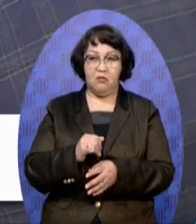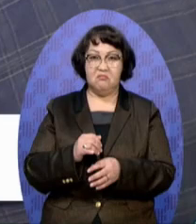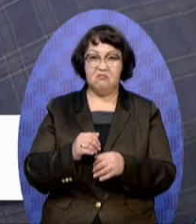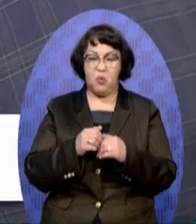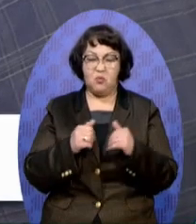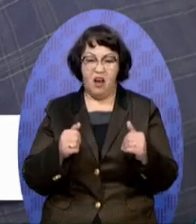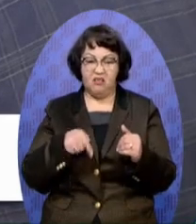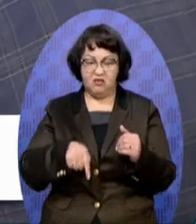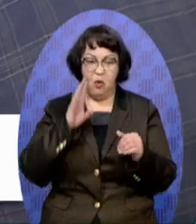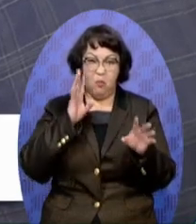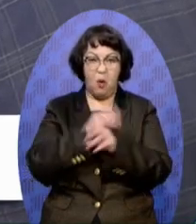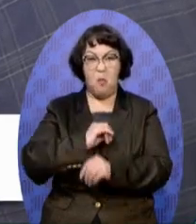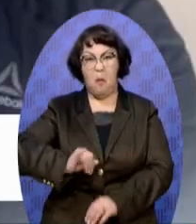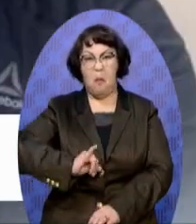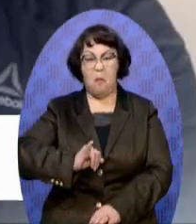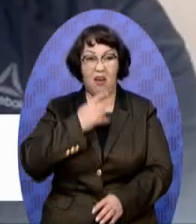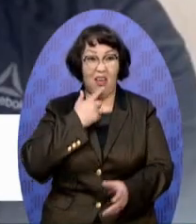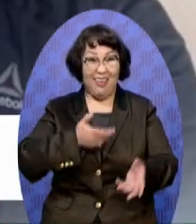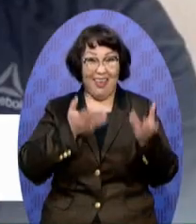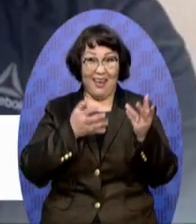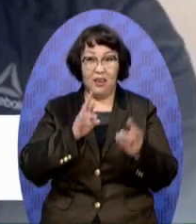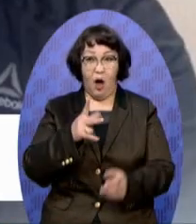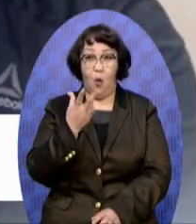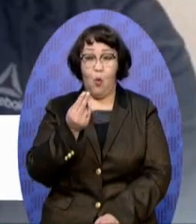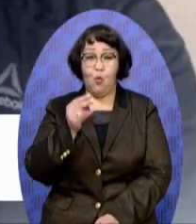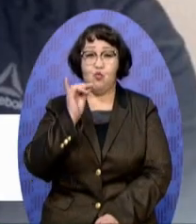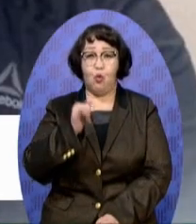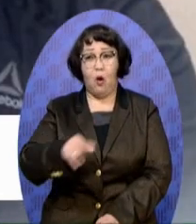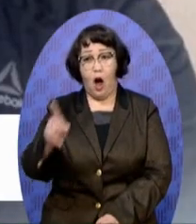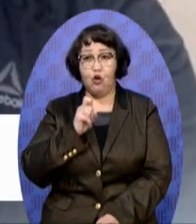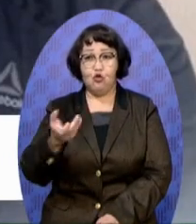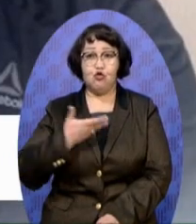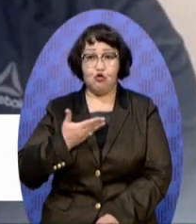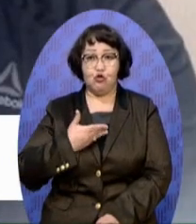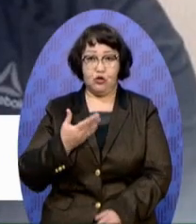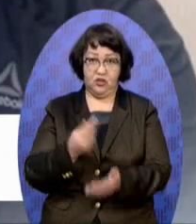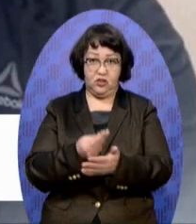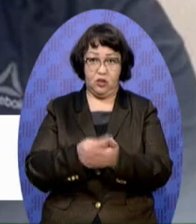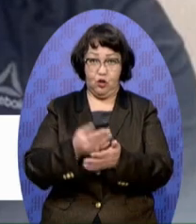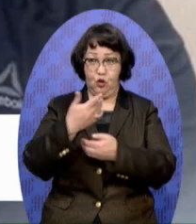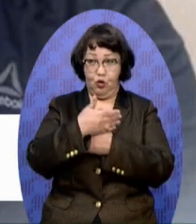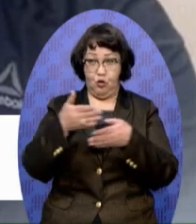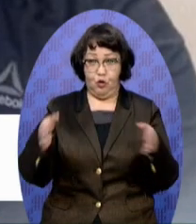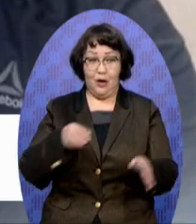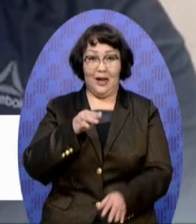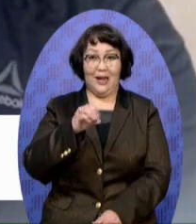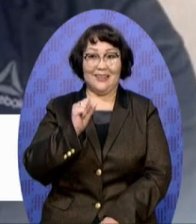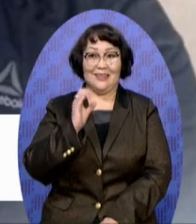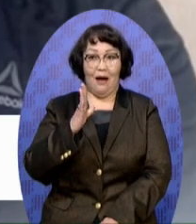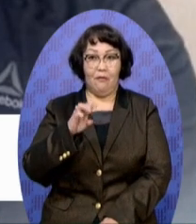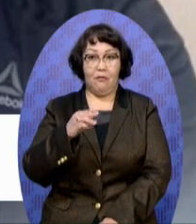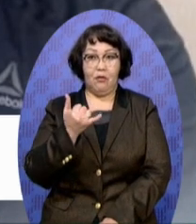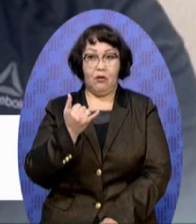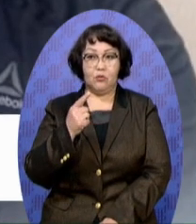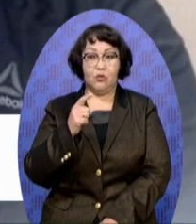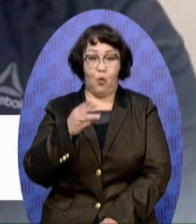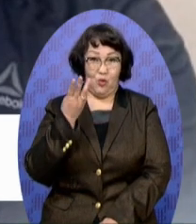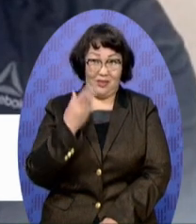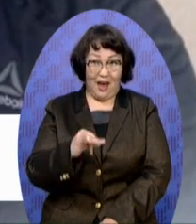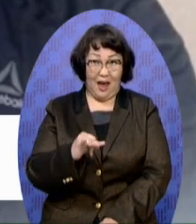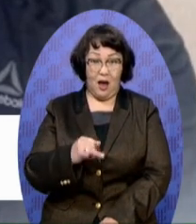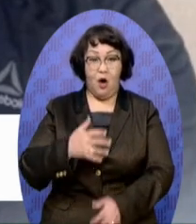хүргэж. За, байгаа нөхцөл байдал маань болохоор өрөө гэхэд их тав тухтай ямар ч байсан. Дотроо